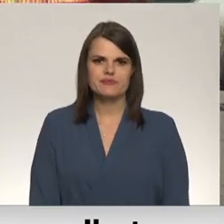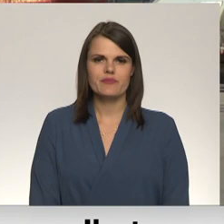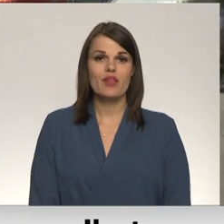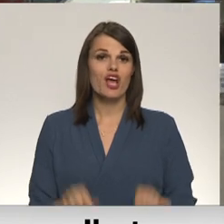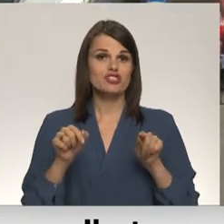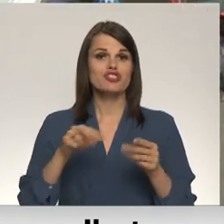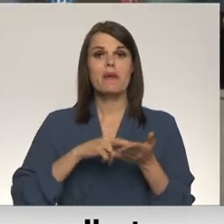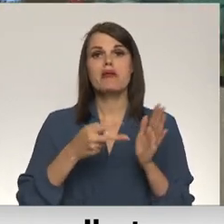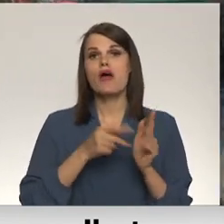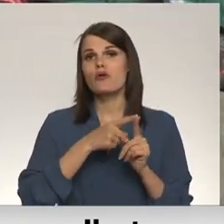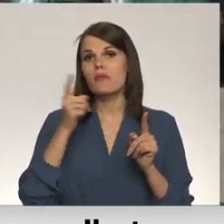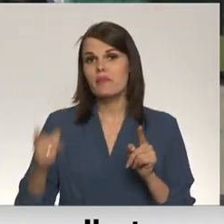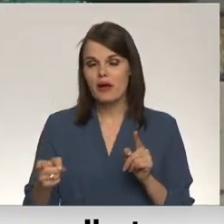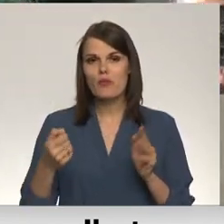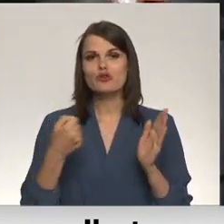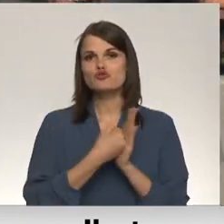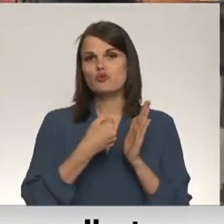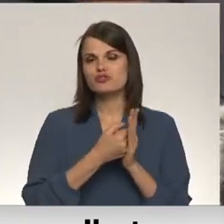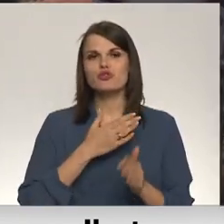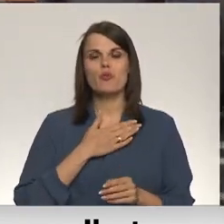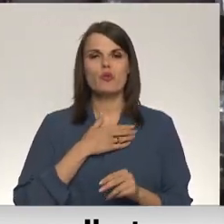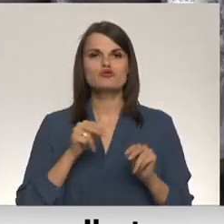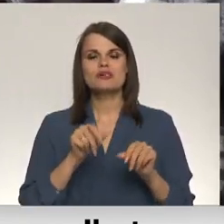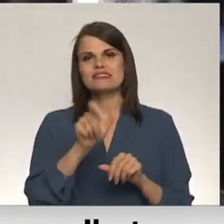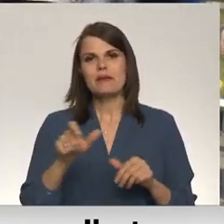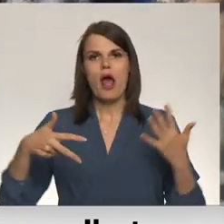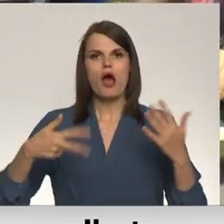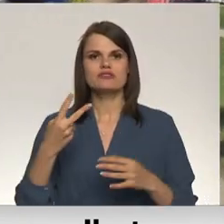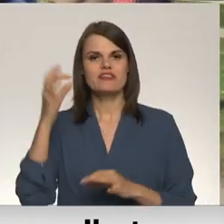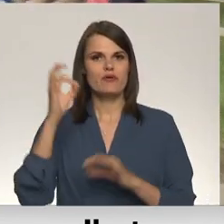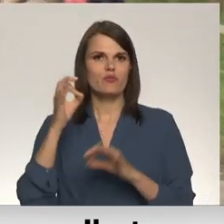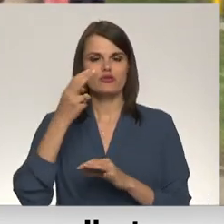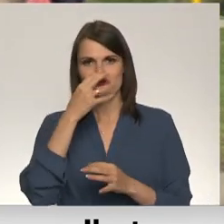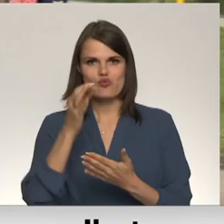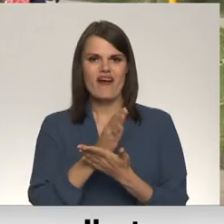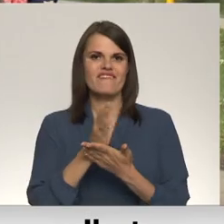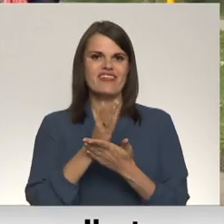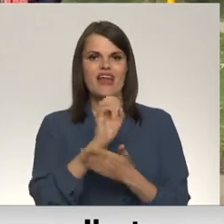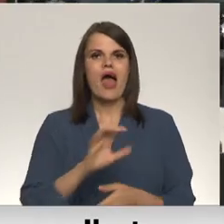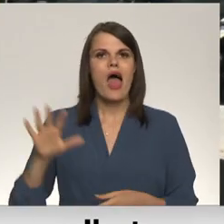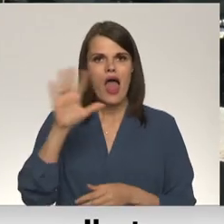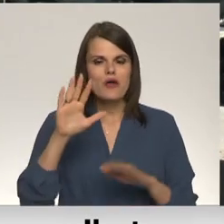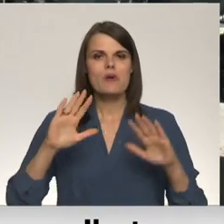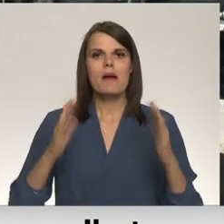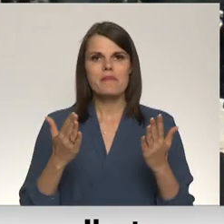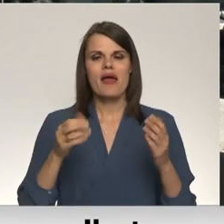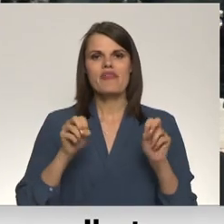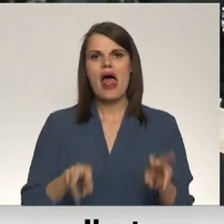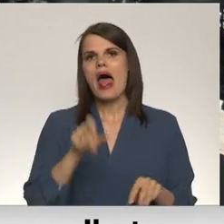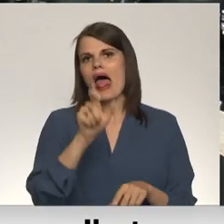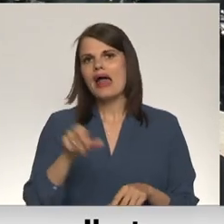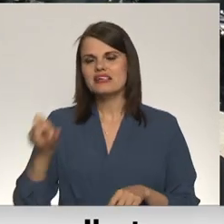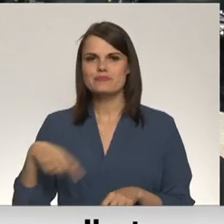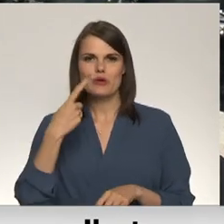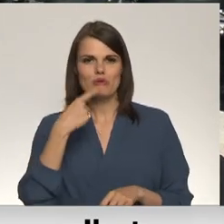Šajā plānošanas periodā subsīdijas mūsu zemniekiem ir 82% no vidējā Eiropā. Tikmēr eksperti un politiķi Latvijā lēš,